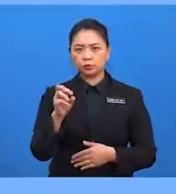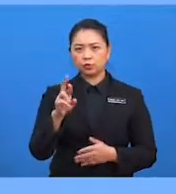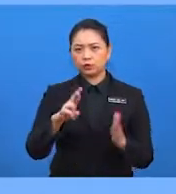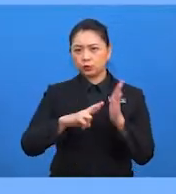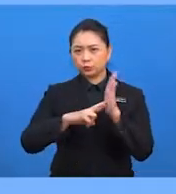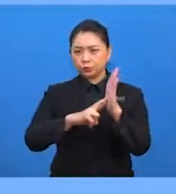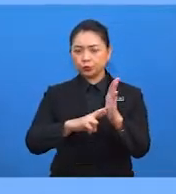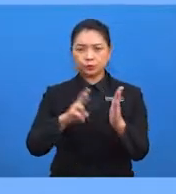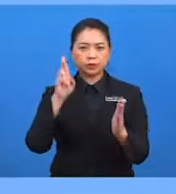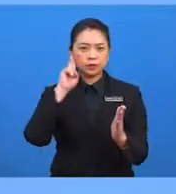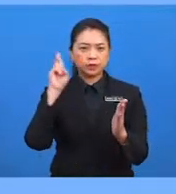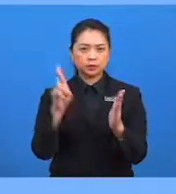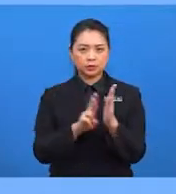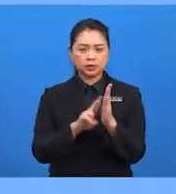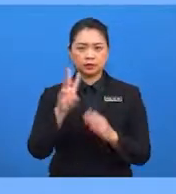Rujuk Raja